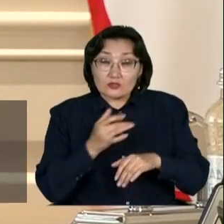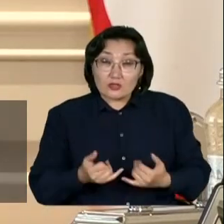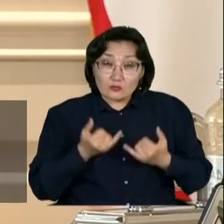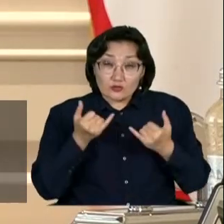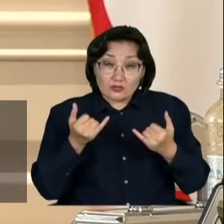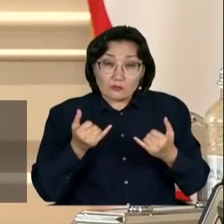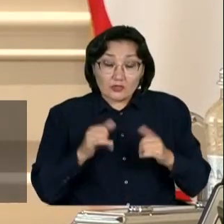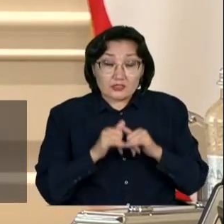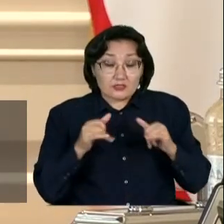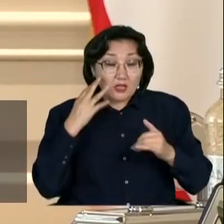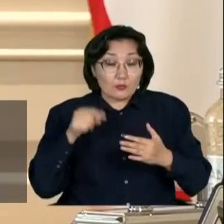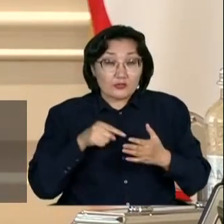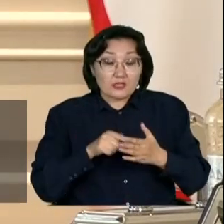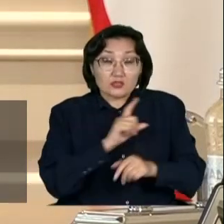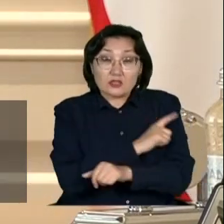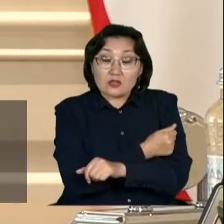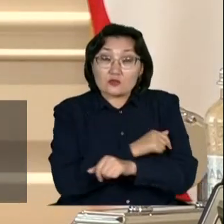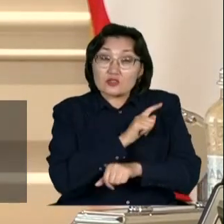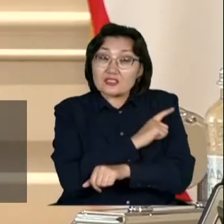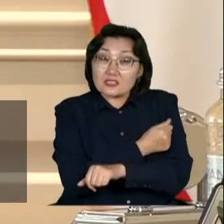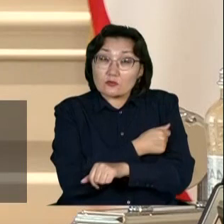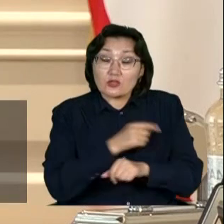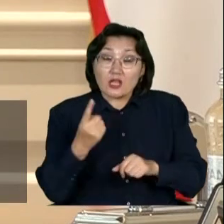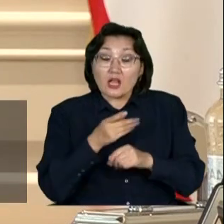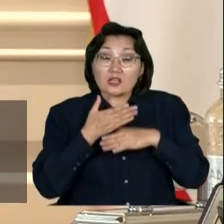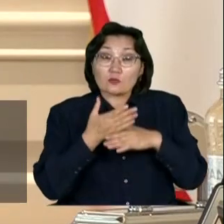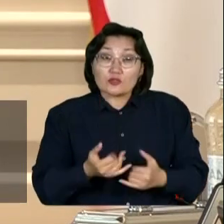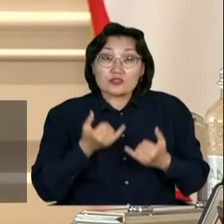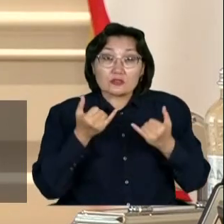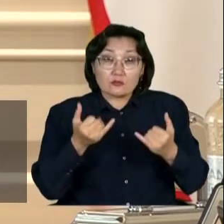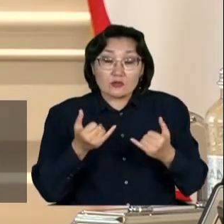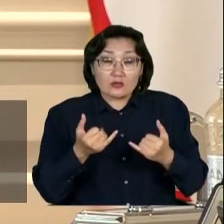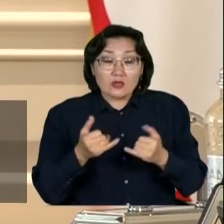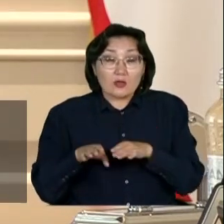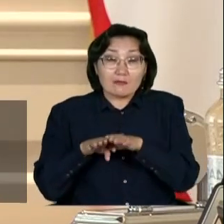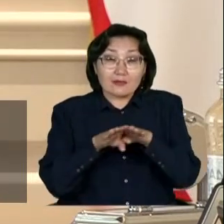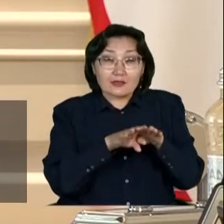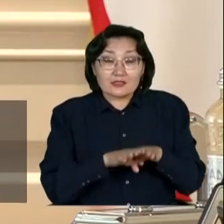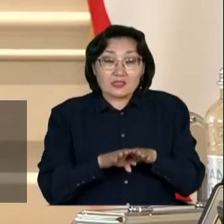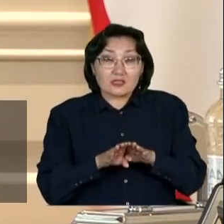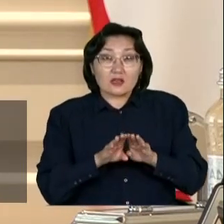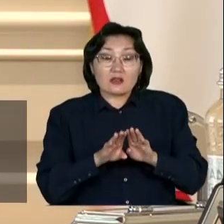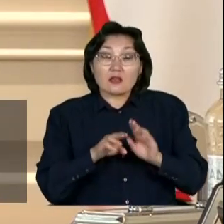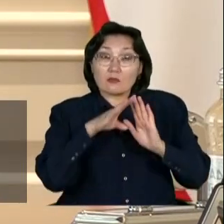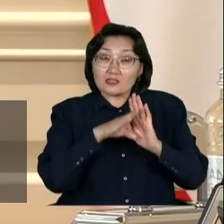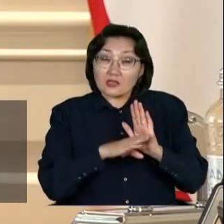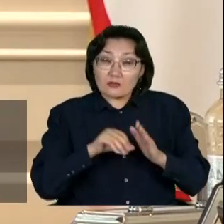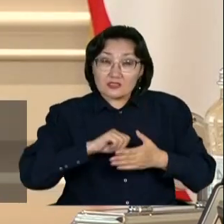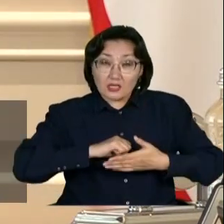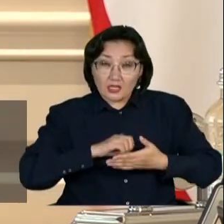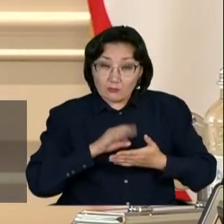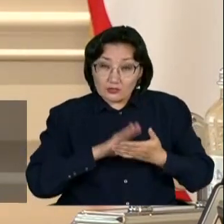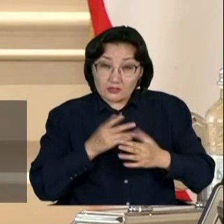арттыруға бағытталған Алматы қаласы медициналық санитарлық алғашқы көмектің бірыңғай стандарты бағдарламасы қабылданды.